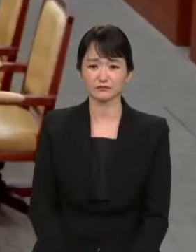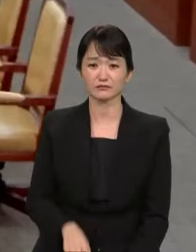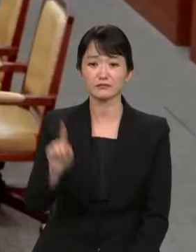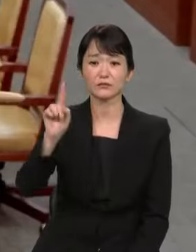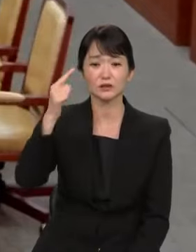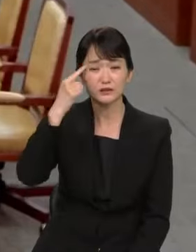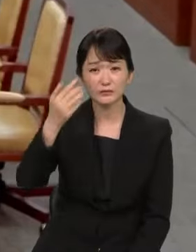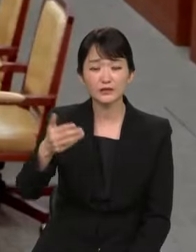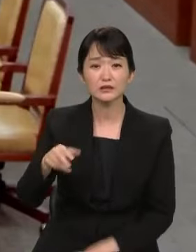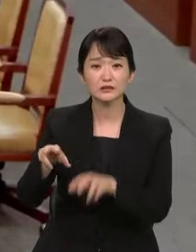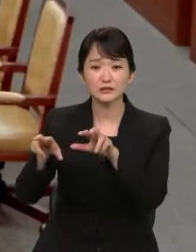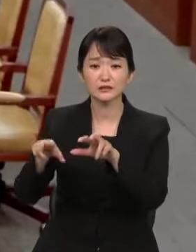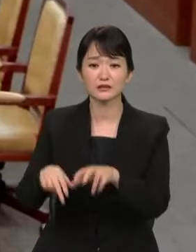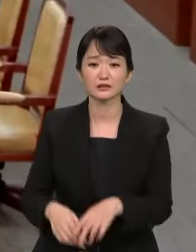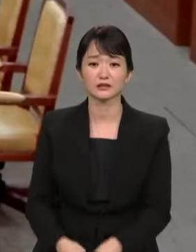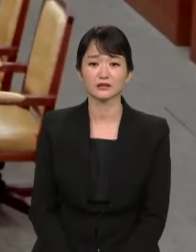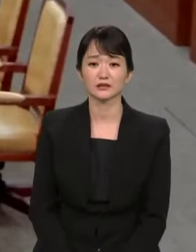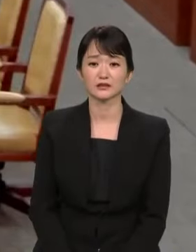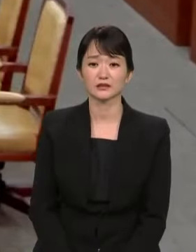겁니까